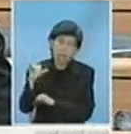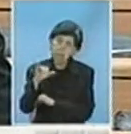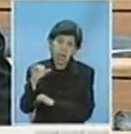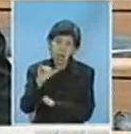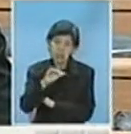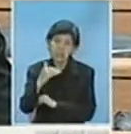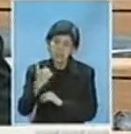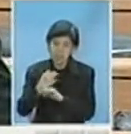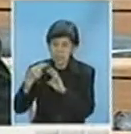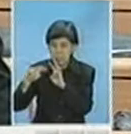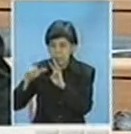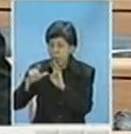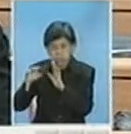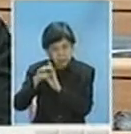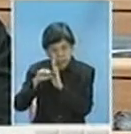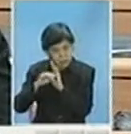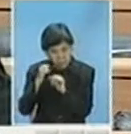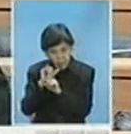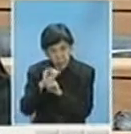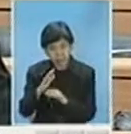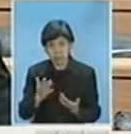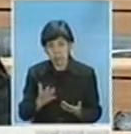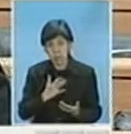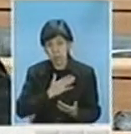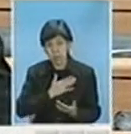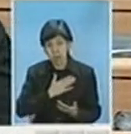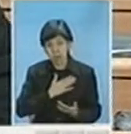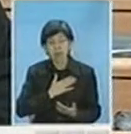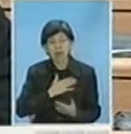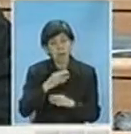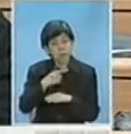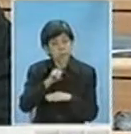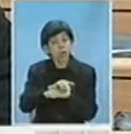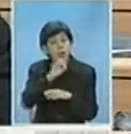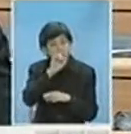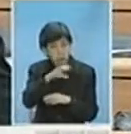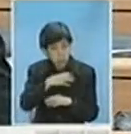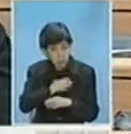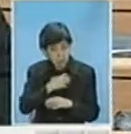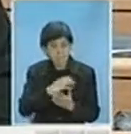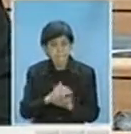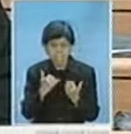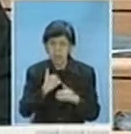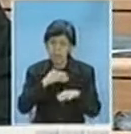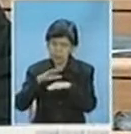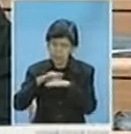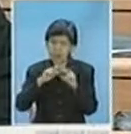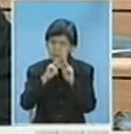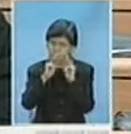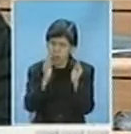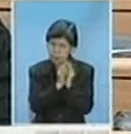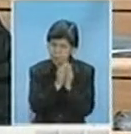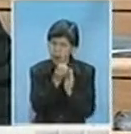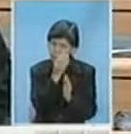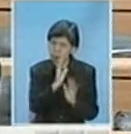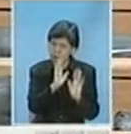ความชัดเจนอีก 70,000 ล้านบาทผมอยากจะกราบเรียนท่านประธานผ่านไปยังสำนักงบประมาณแล้วก็เตือนการพิจารณาเสียงข้างมากด้วยนะ